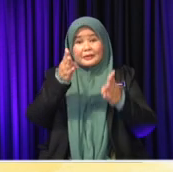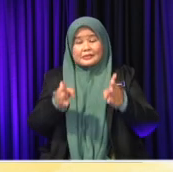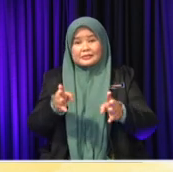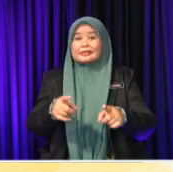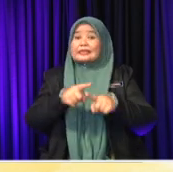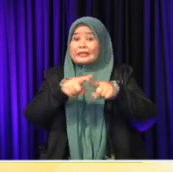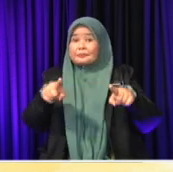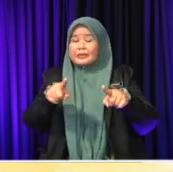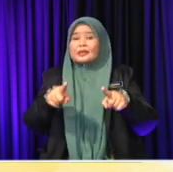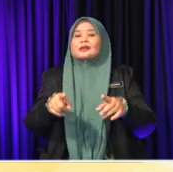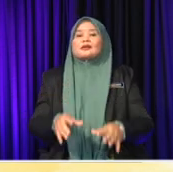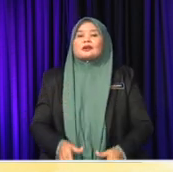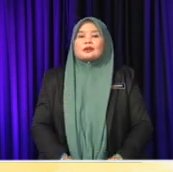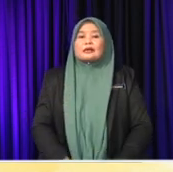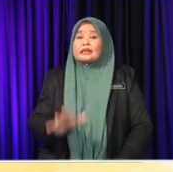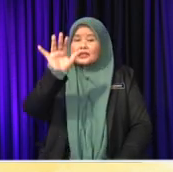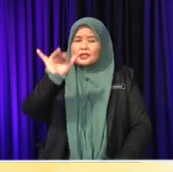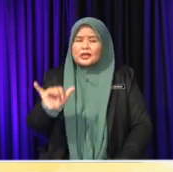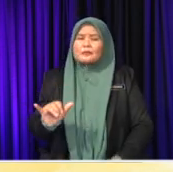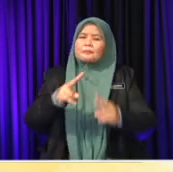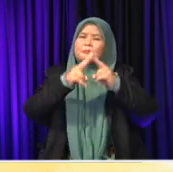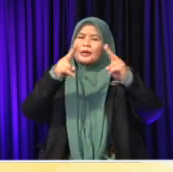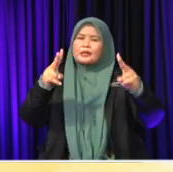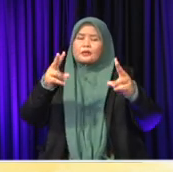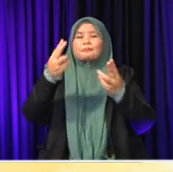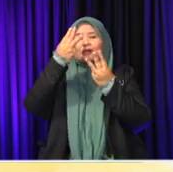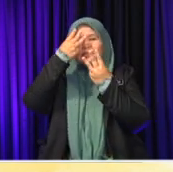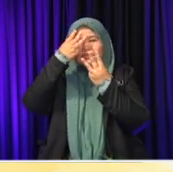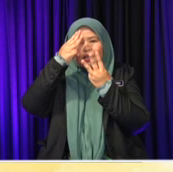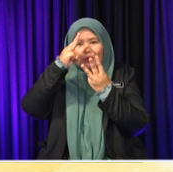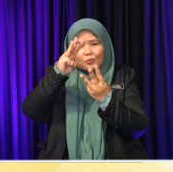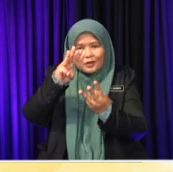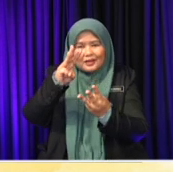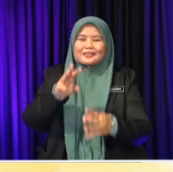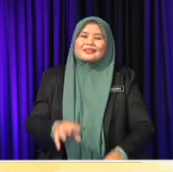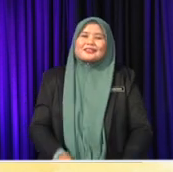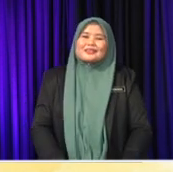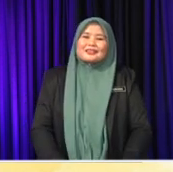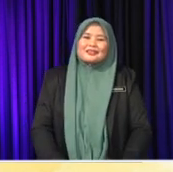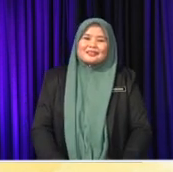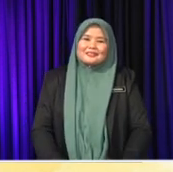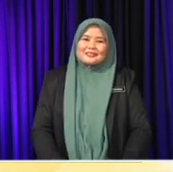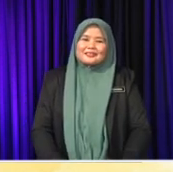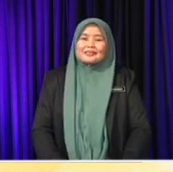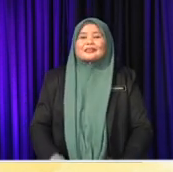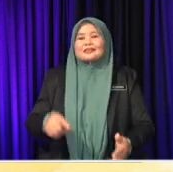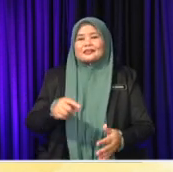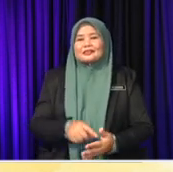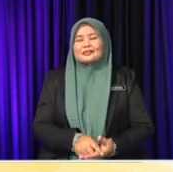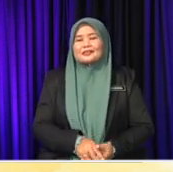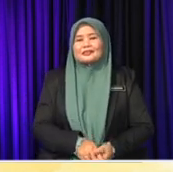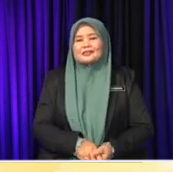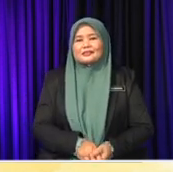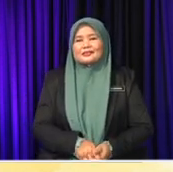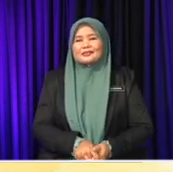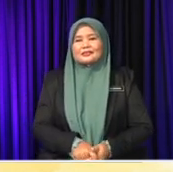yaitu yang paling bertaqwa yang paling bertakwa Innallaha